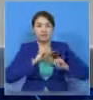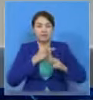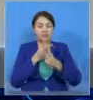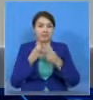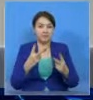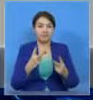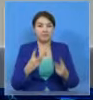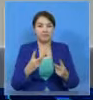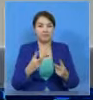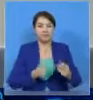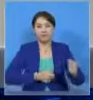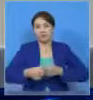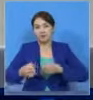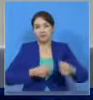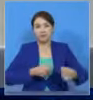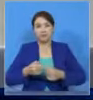оценивается руководством.